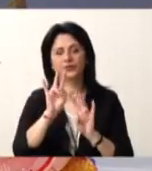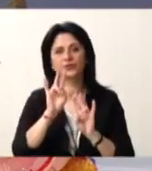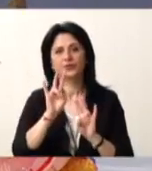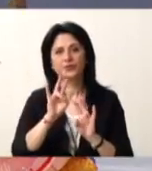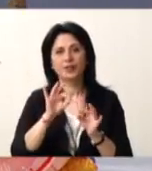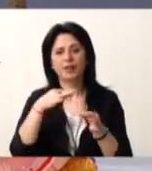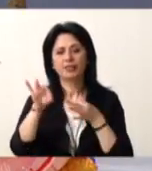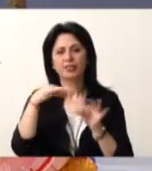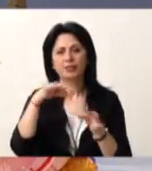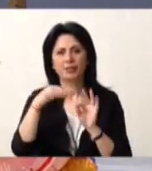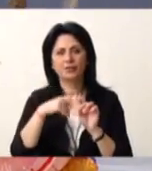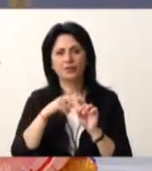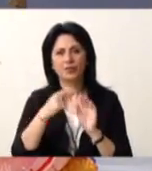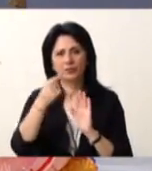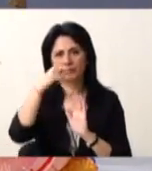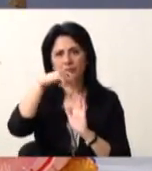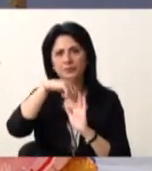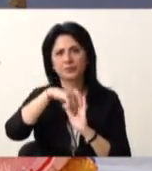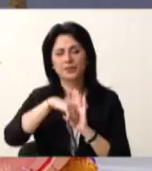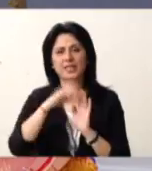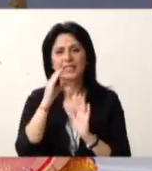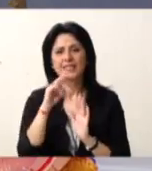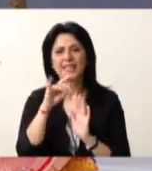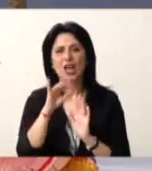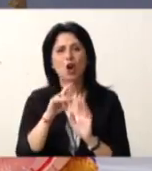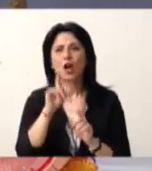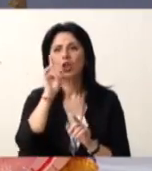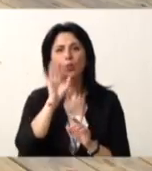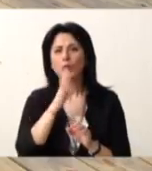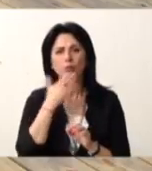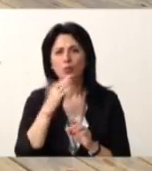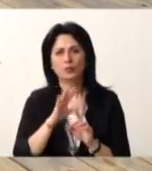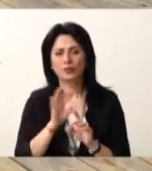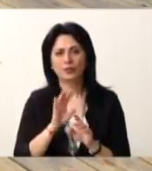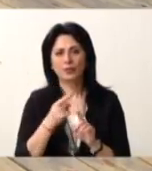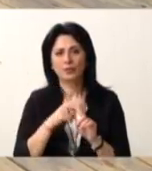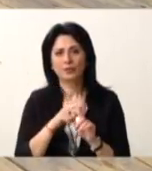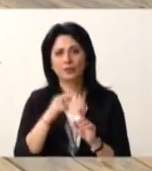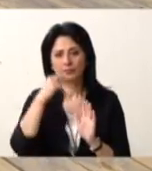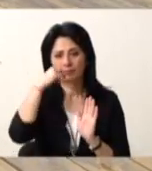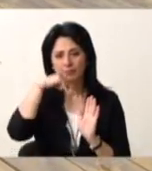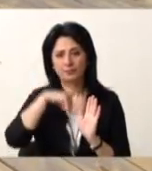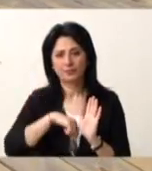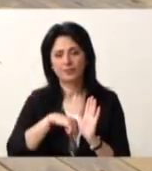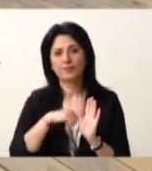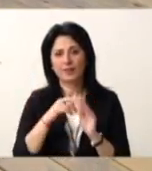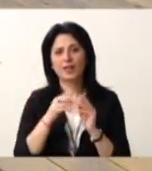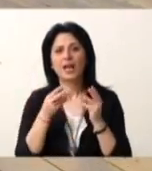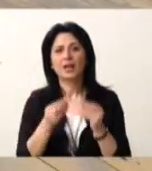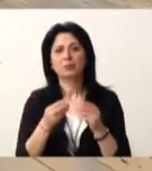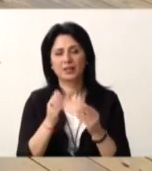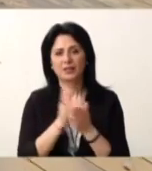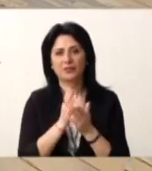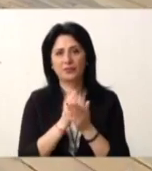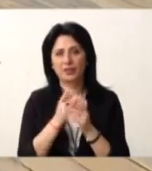ეს სილიკონის არის და შემოწოვანზე ეკრო. და დისკომფორტი ორგანიზმის თავიდანვე ტემპერატურაზე, ორგანიზმის ტემპერატურაზე ის რბილდება, ასე რომ